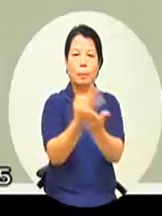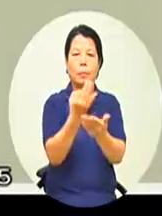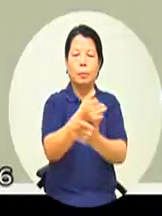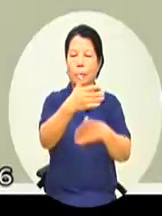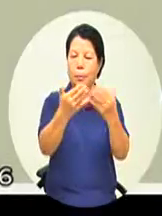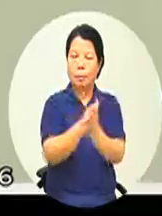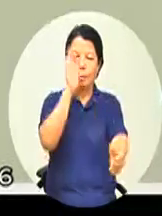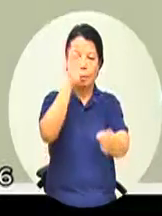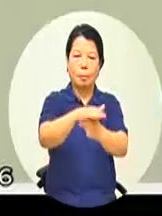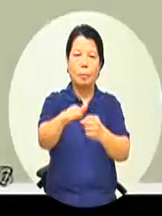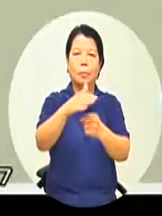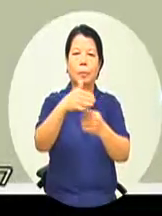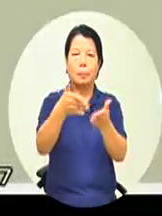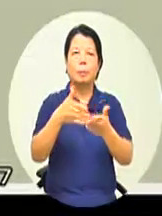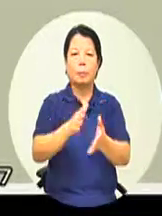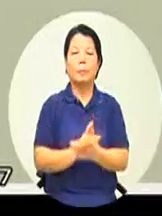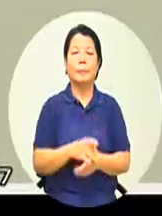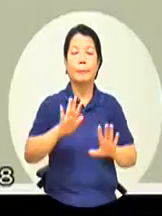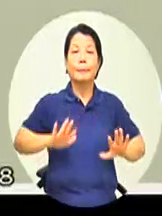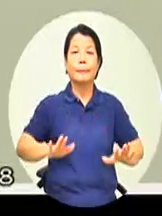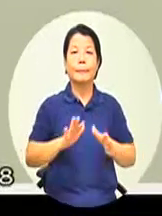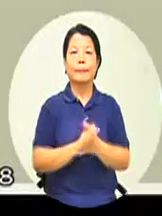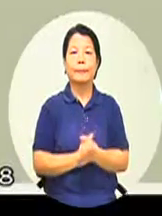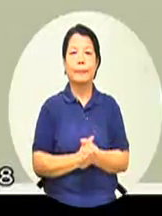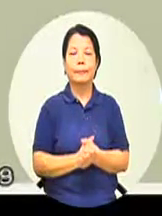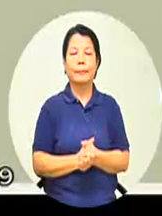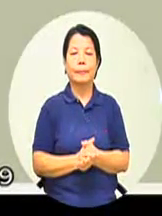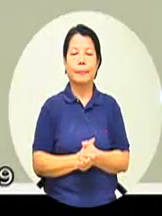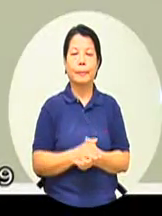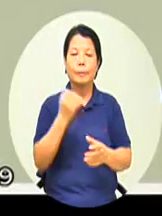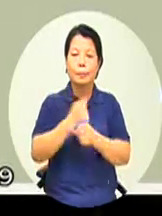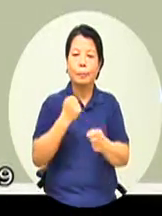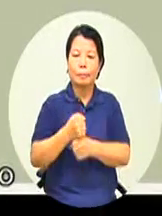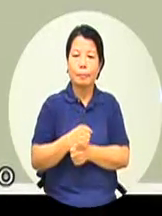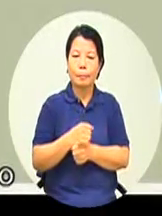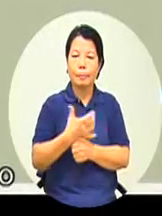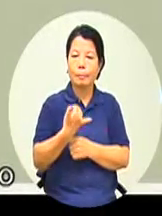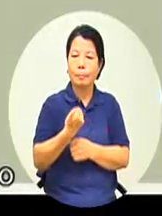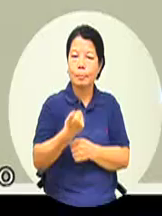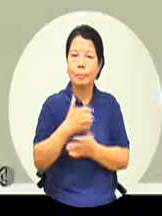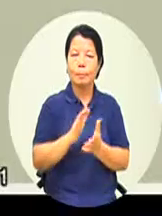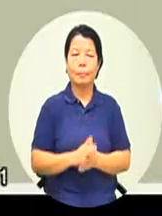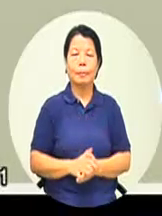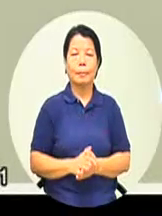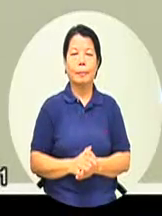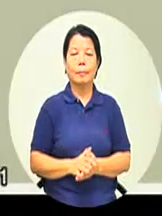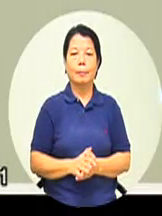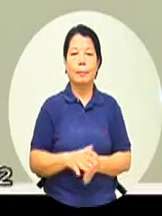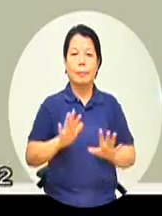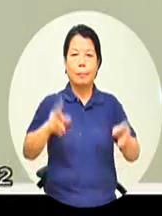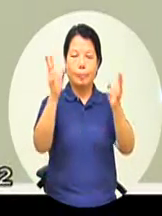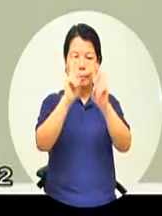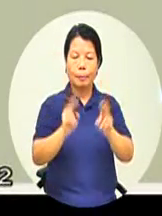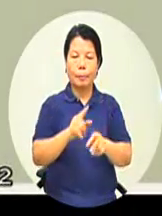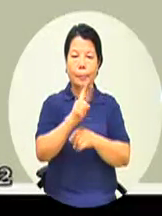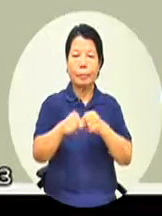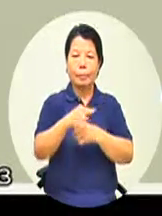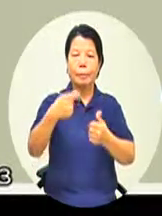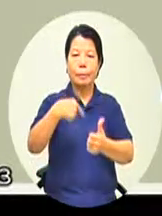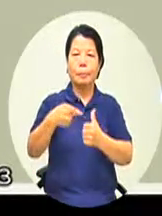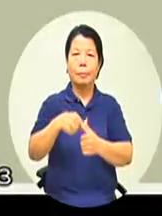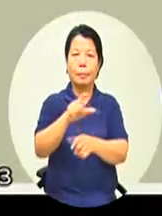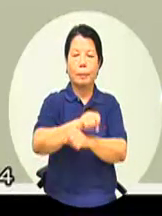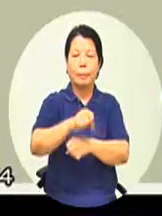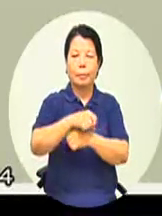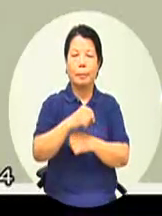在目前的现阶段我们是做到什么程度所以这点电子教学设备的部分是